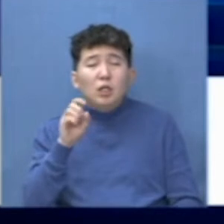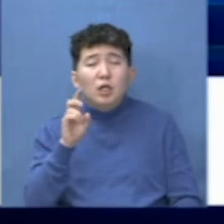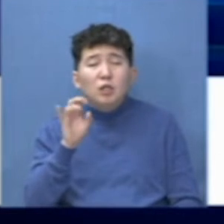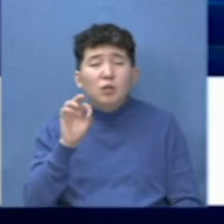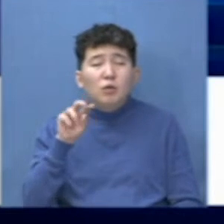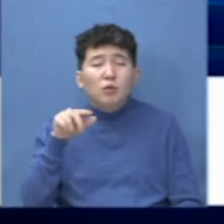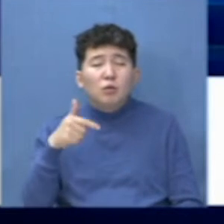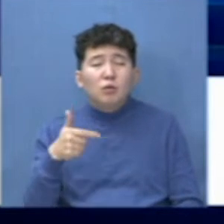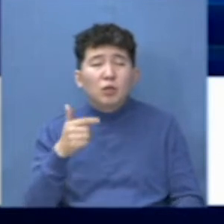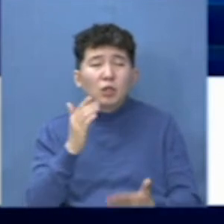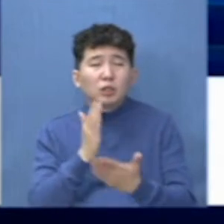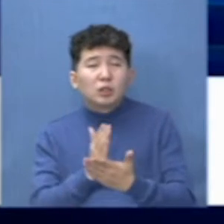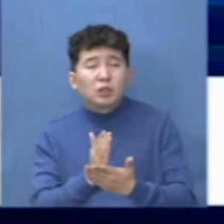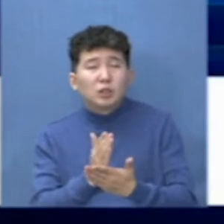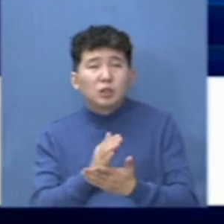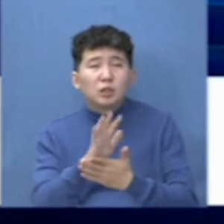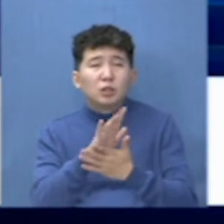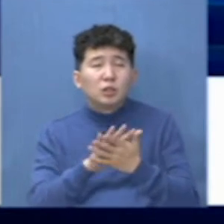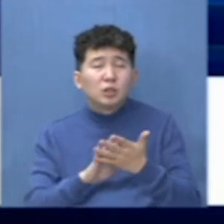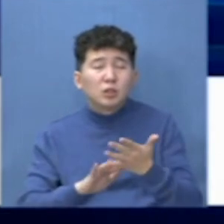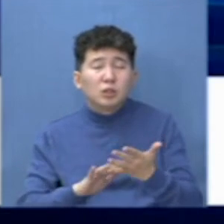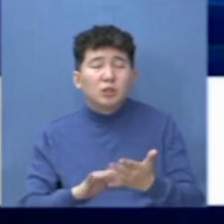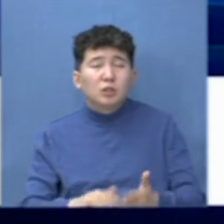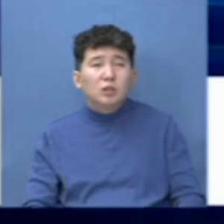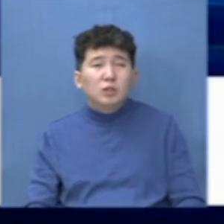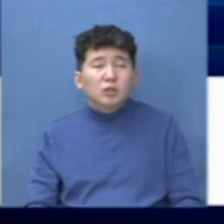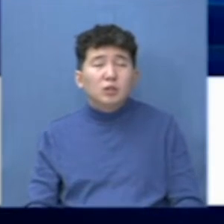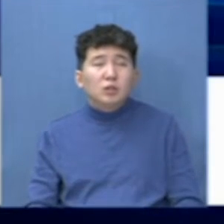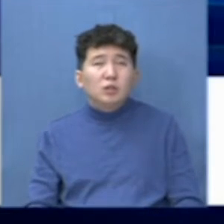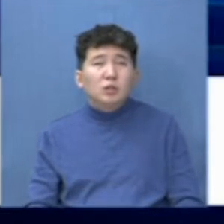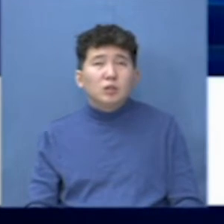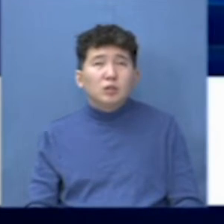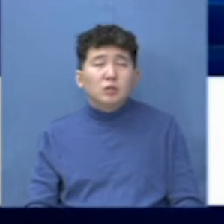оны ары қарай пісіріп, тұздап,